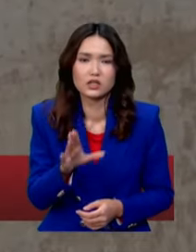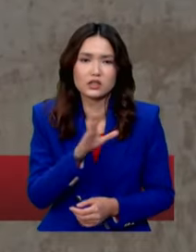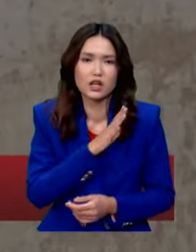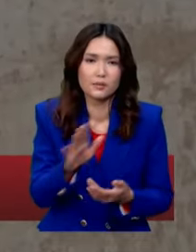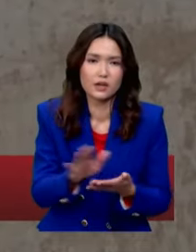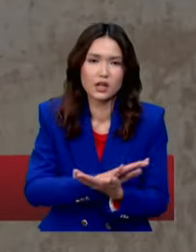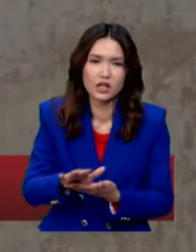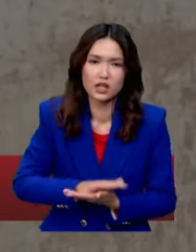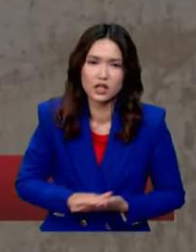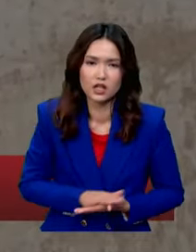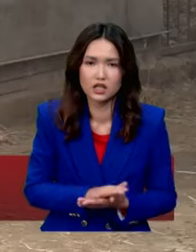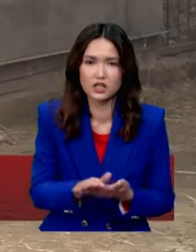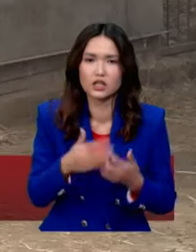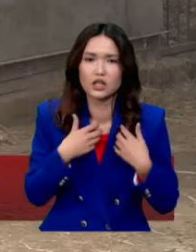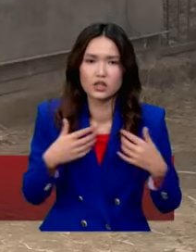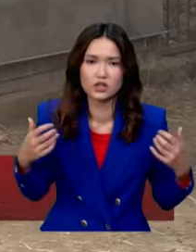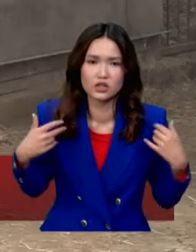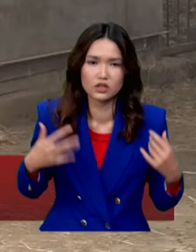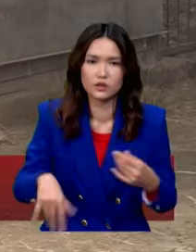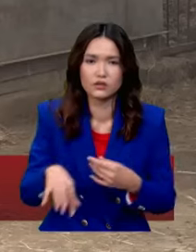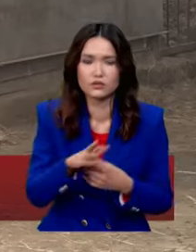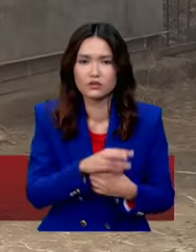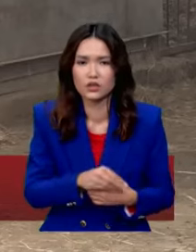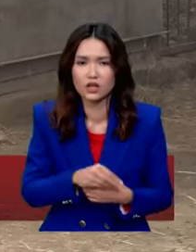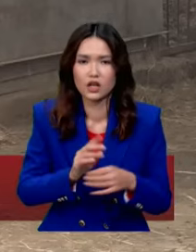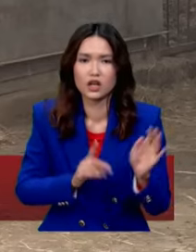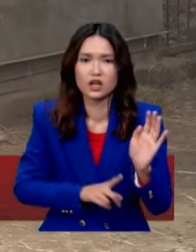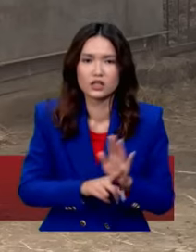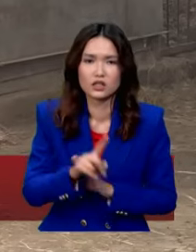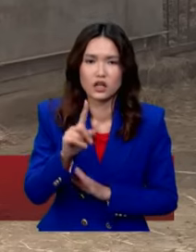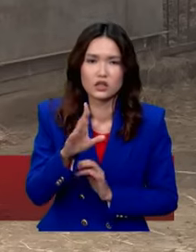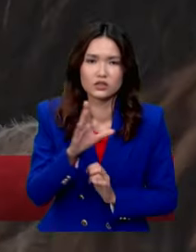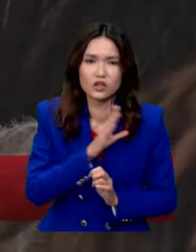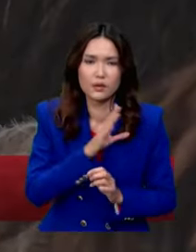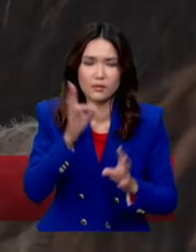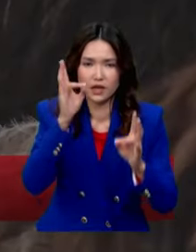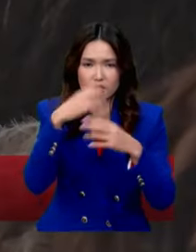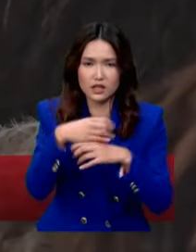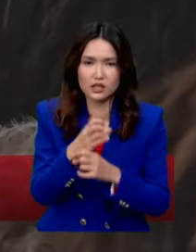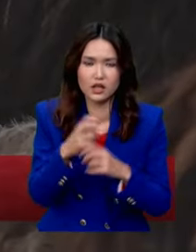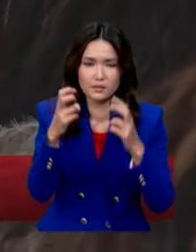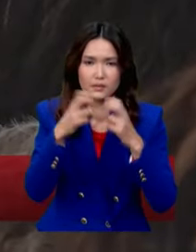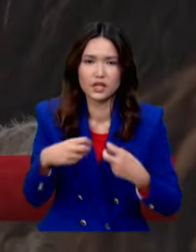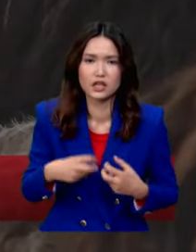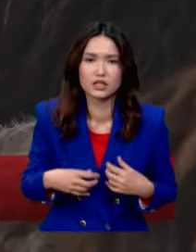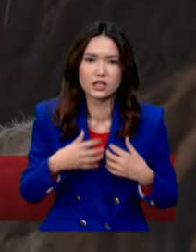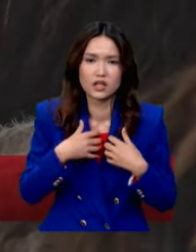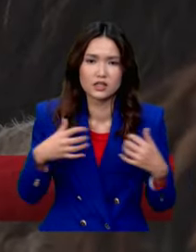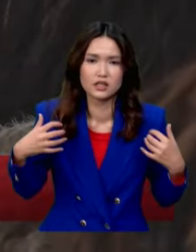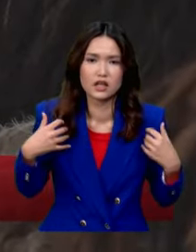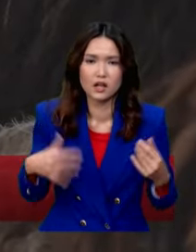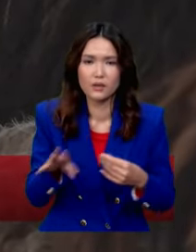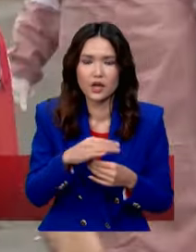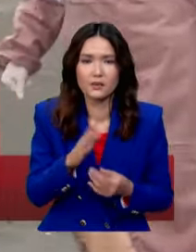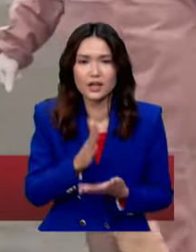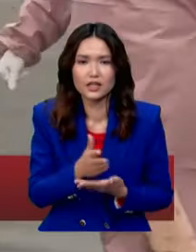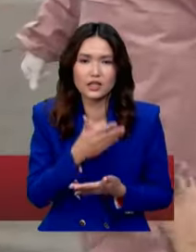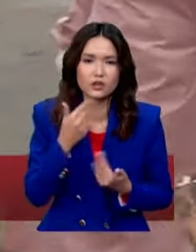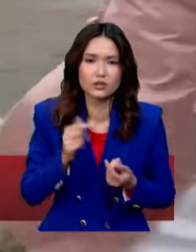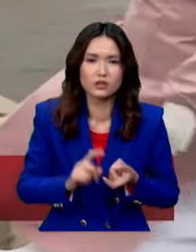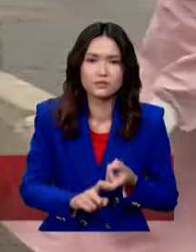дезинфекцию. По факту гибели животного на всех скотных рынках началось лабораторное исследование животных на наличие сибирской язвы.